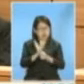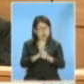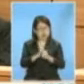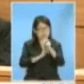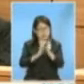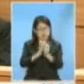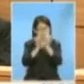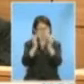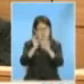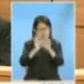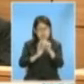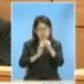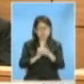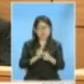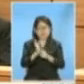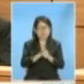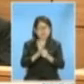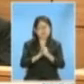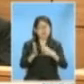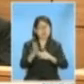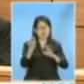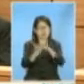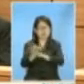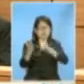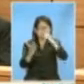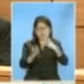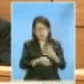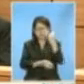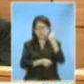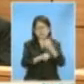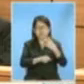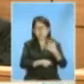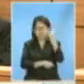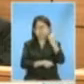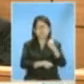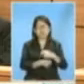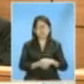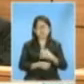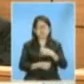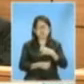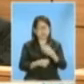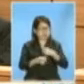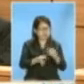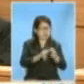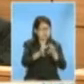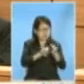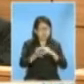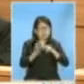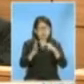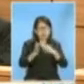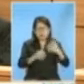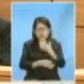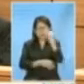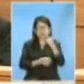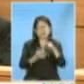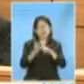เป็นการลักษณะที่แก้ไขที่กินรวบประเทศไทยครับผมจะอธิบายท่านประธานว่ากินรวบประเทศไทย